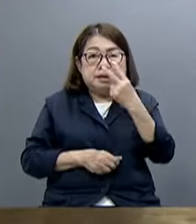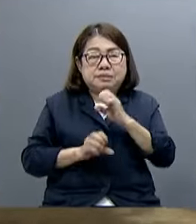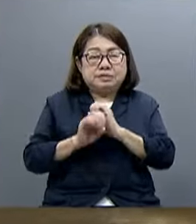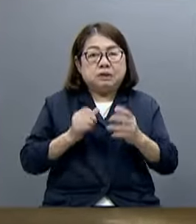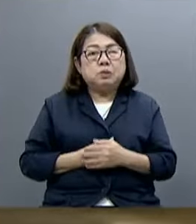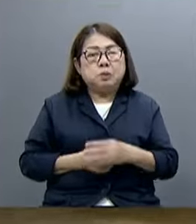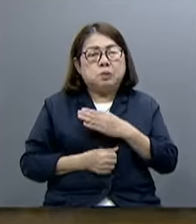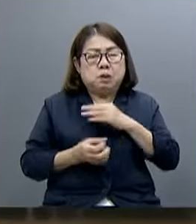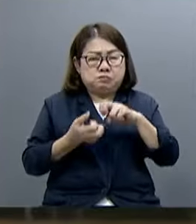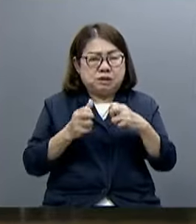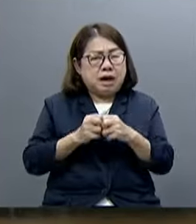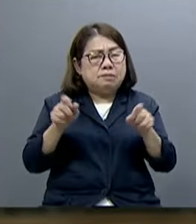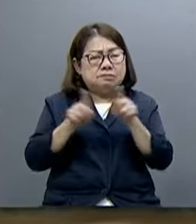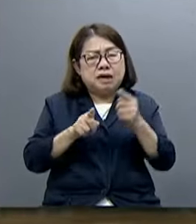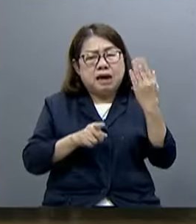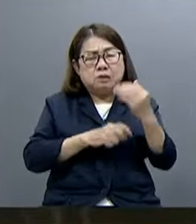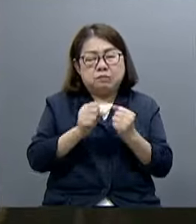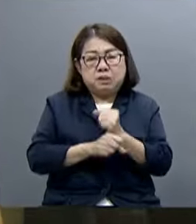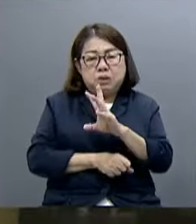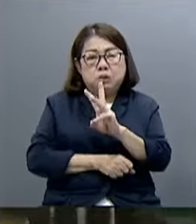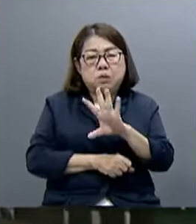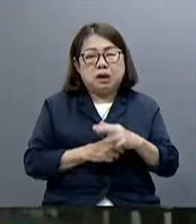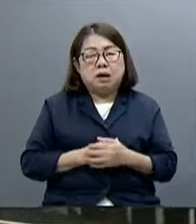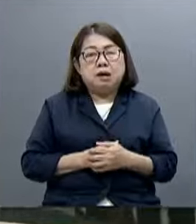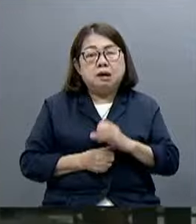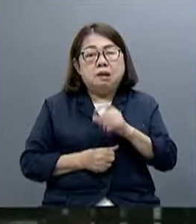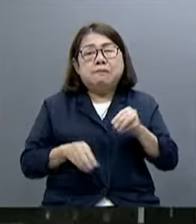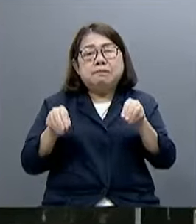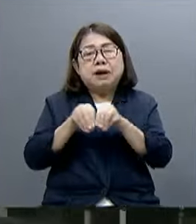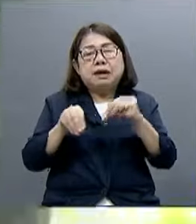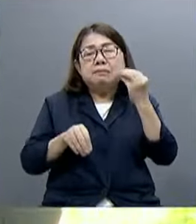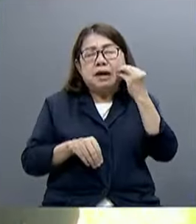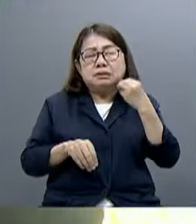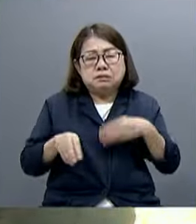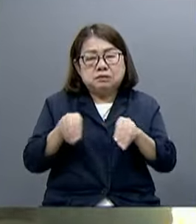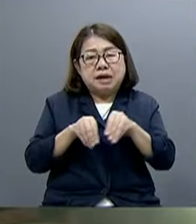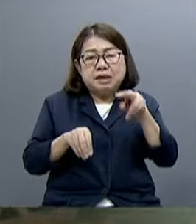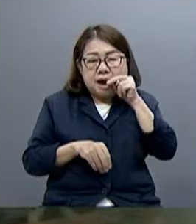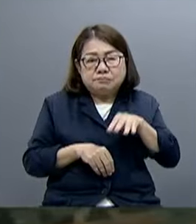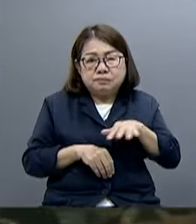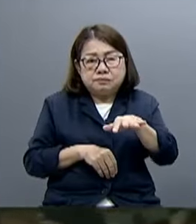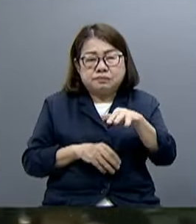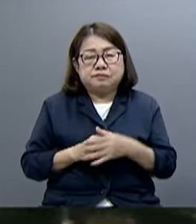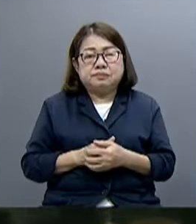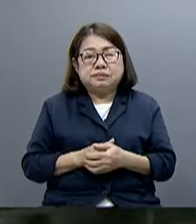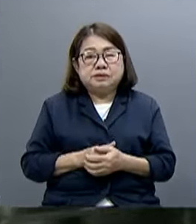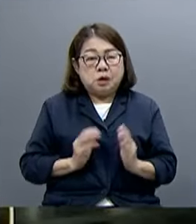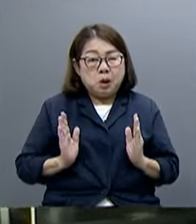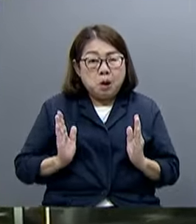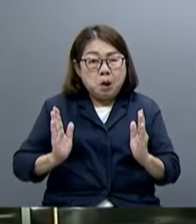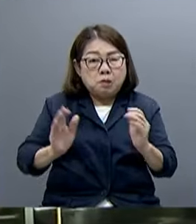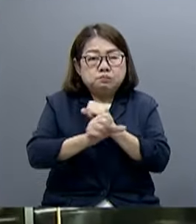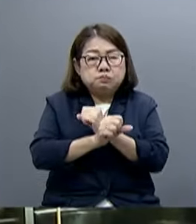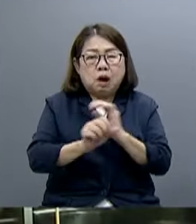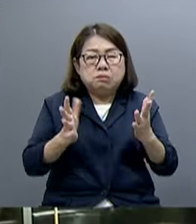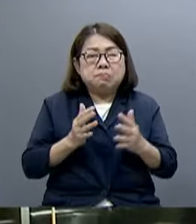อยกับน้ำท่วมปี65เธอบอกเขาว่าเพราะบ้านอยู่ริมแม่น้ำน้อยและนอกคันกั้นน้ำจึงเป็นพื้นที่แรกที่ได้รับผลกระท